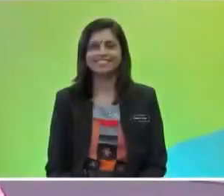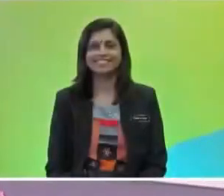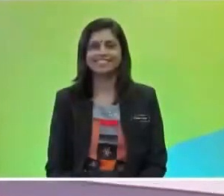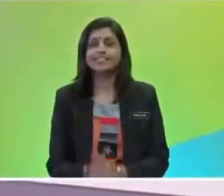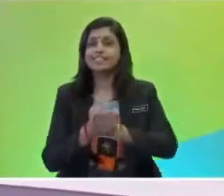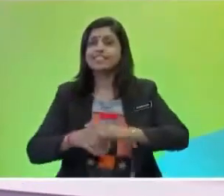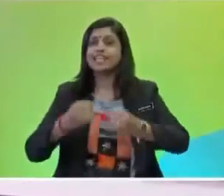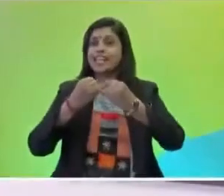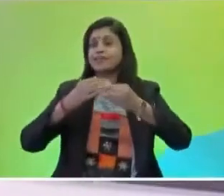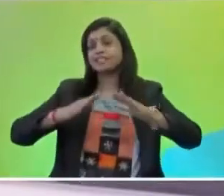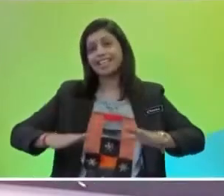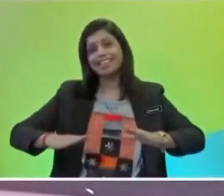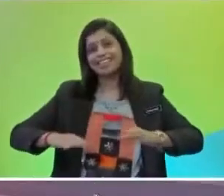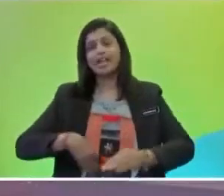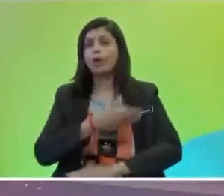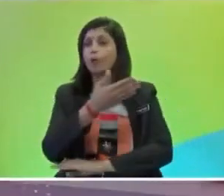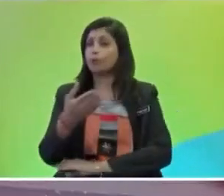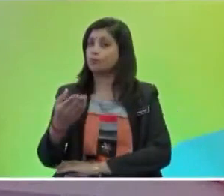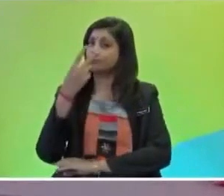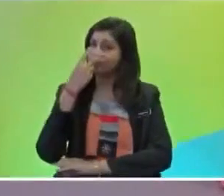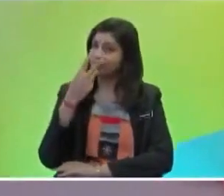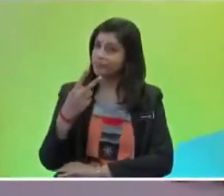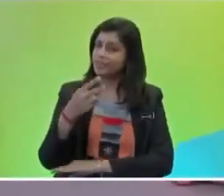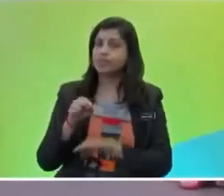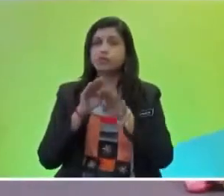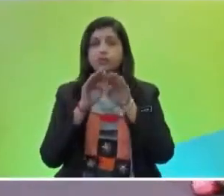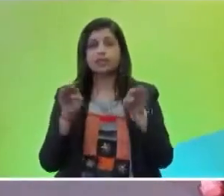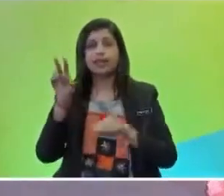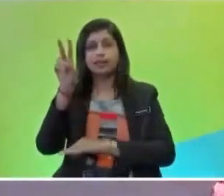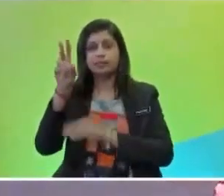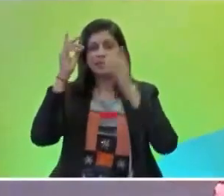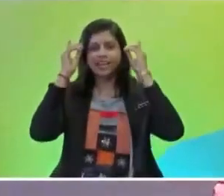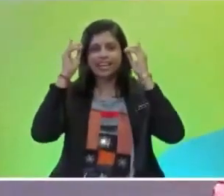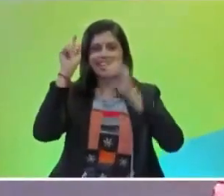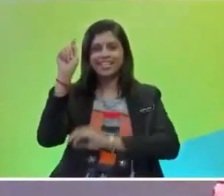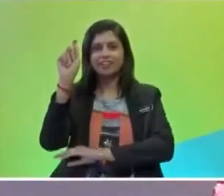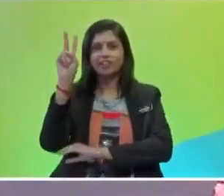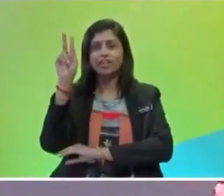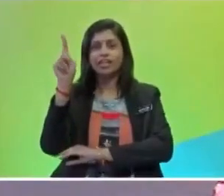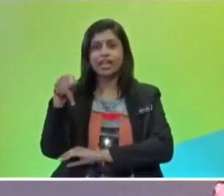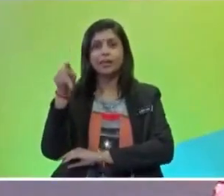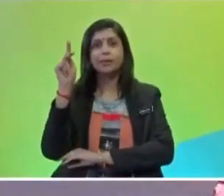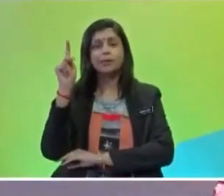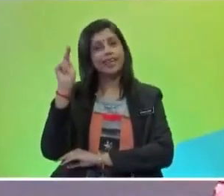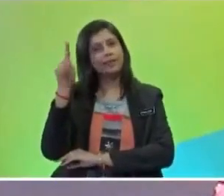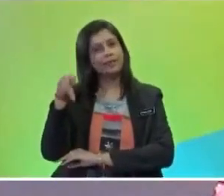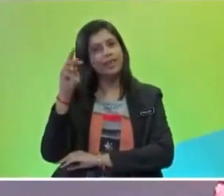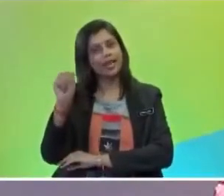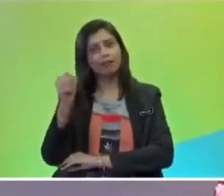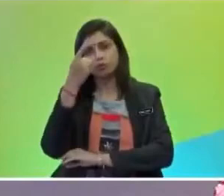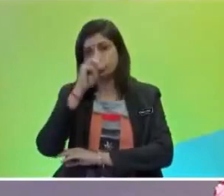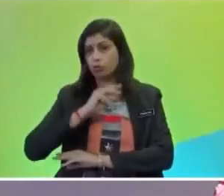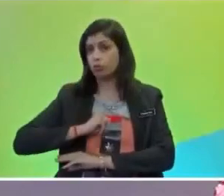Salam sejahtera, anda sedang menonton slot tahap 2 di Didik TV KPM. Mata pelajaran kita pada hari ini adalah pendidikan